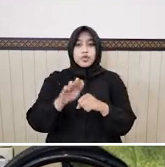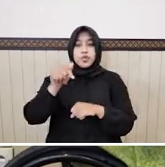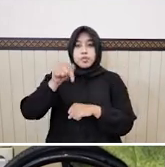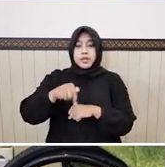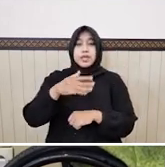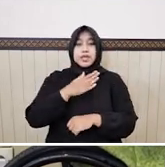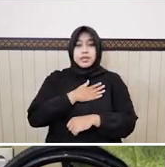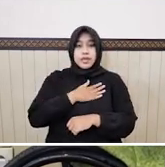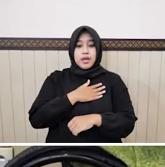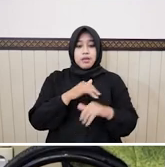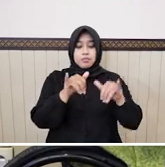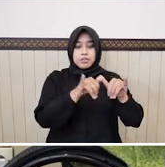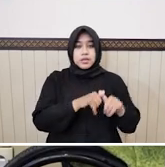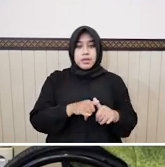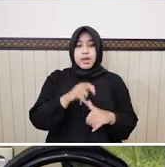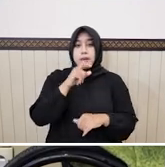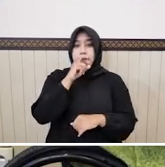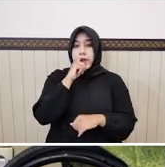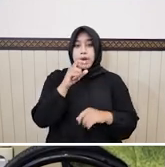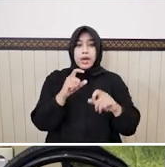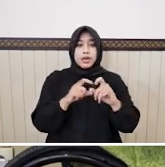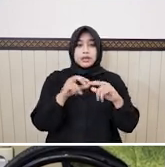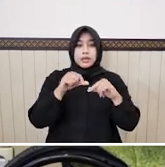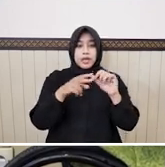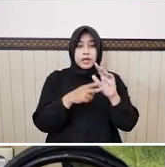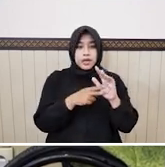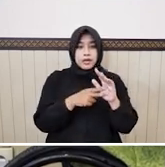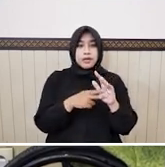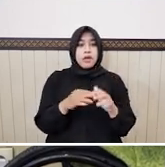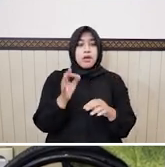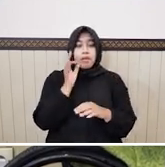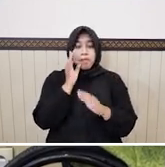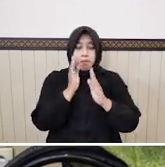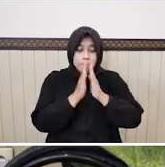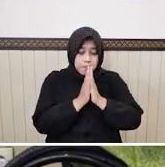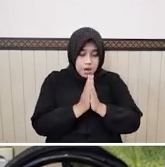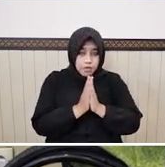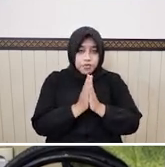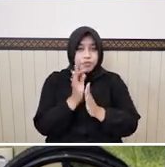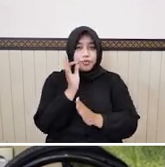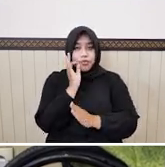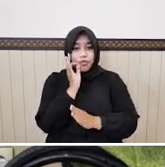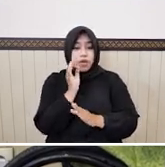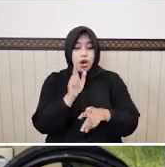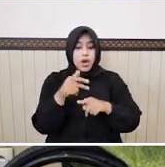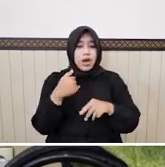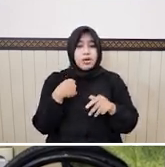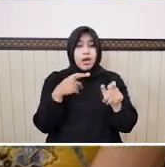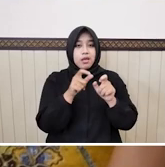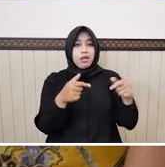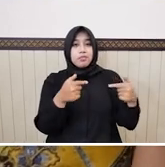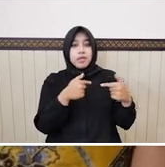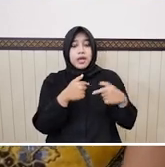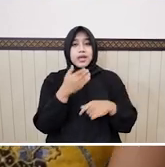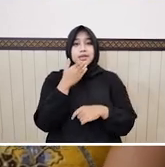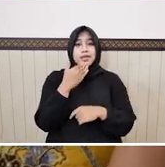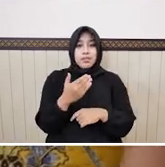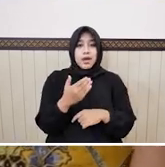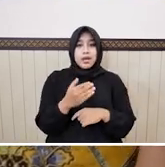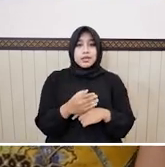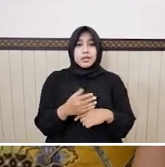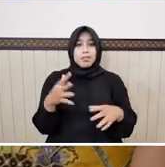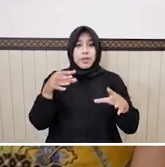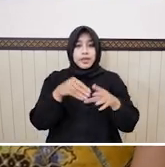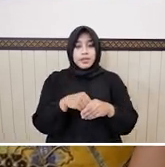saya bersama dengan Bang Sarli mengucapkan permohonan maaf jika ada hal-hal yang kurang berkenan dan terima kasih atas